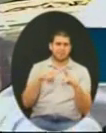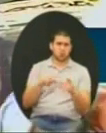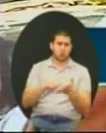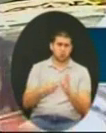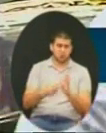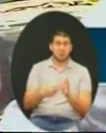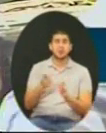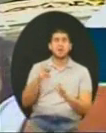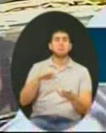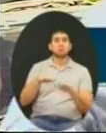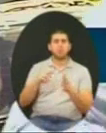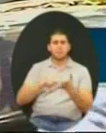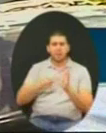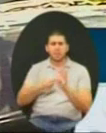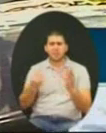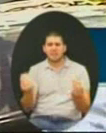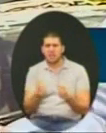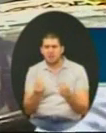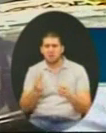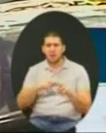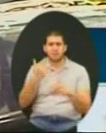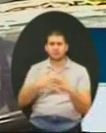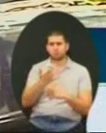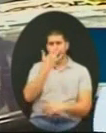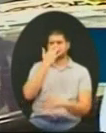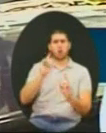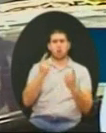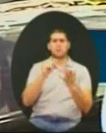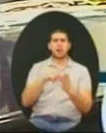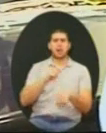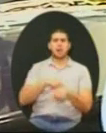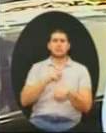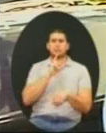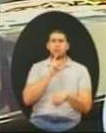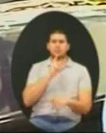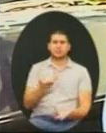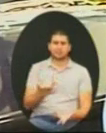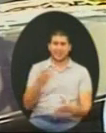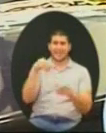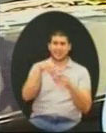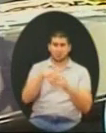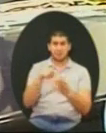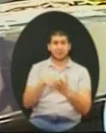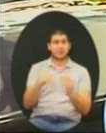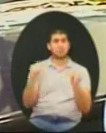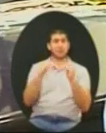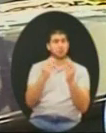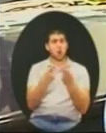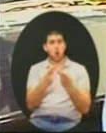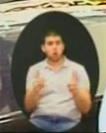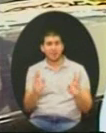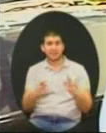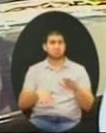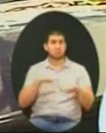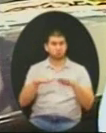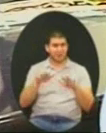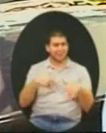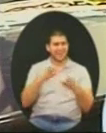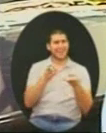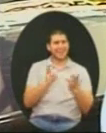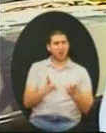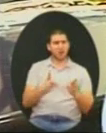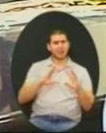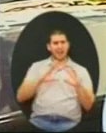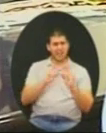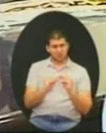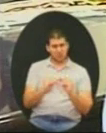תוכניות. ממשלה מתכננת תוכניות, מתכננת, ושום דבר לא קורה, כי אין לה את הזמן ליישום. ולכן ראוי ונכון, שלא משנה בכלל איזה ממשלה, יהיה לה את היכולת להשלים